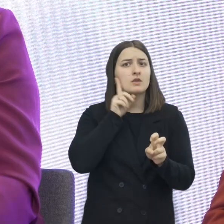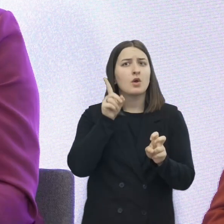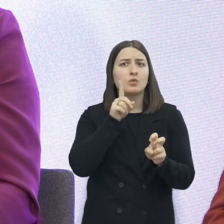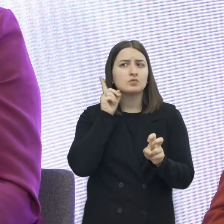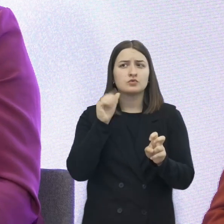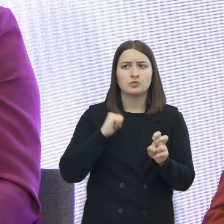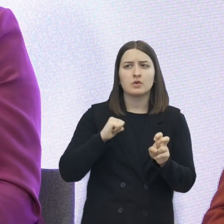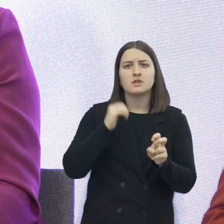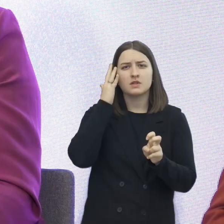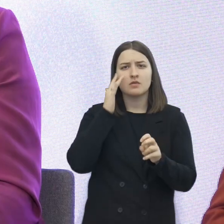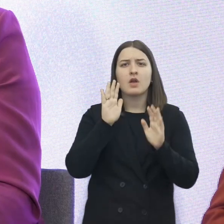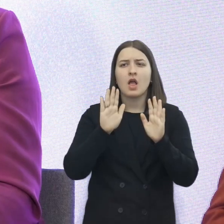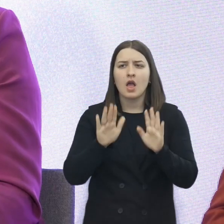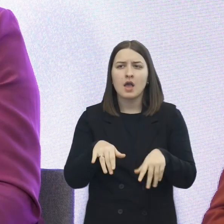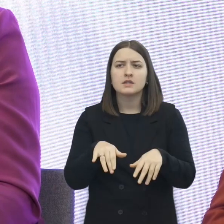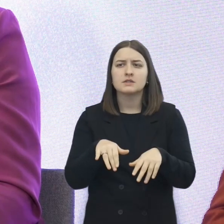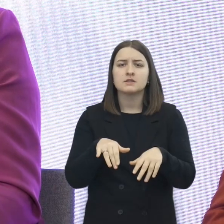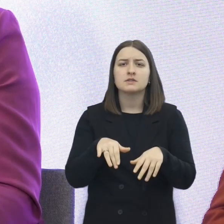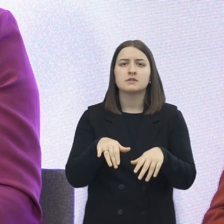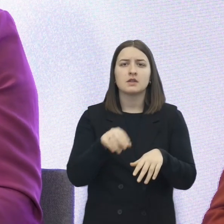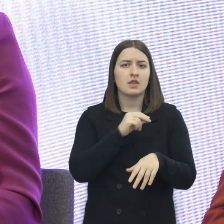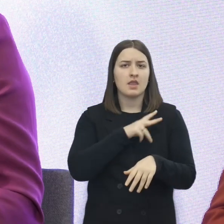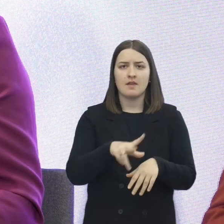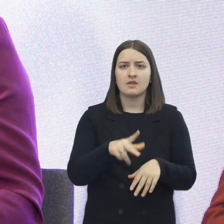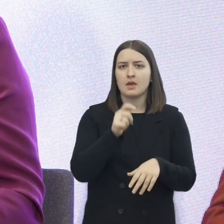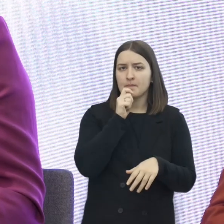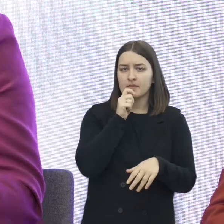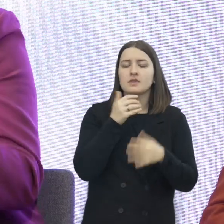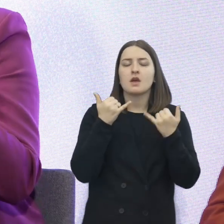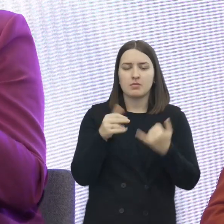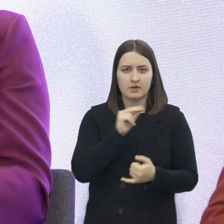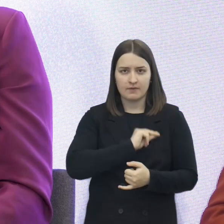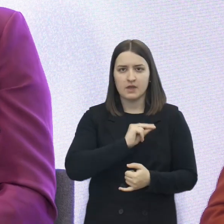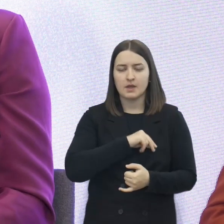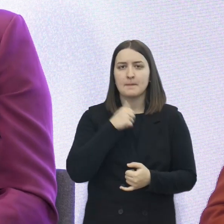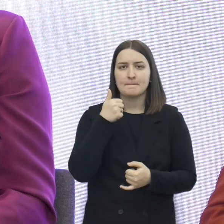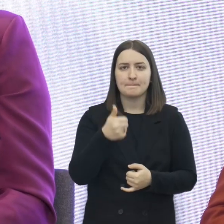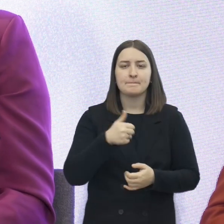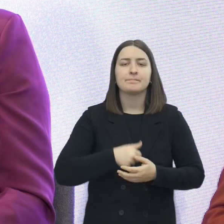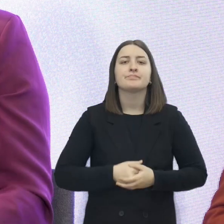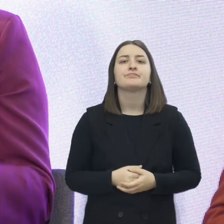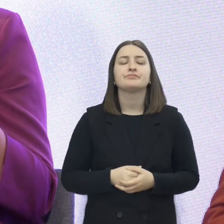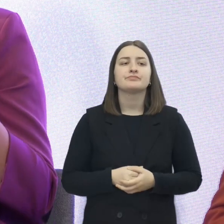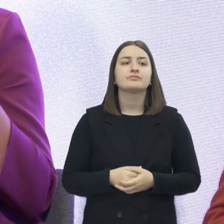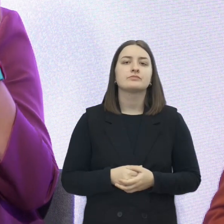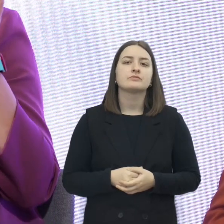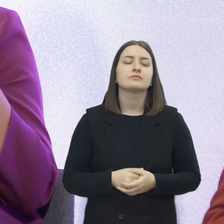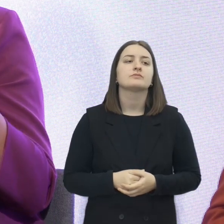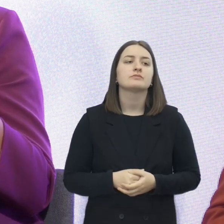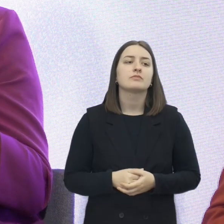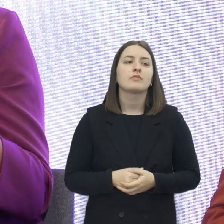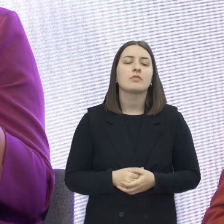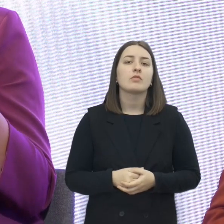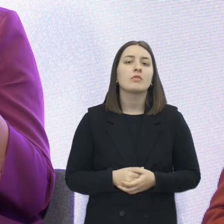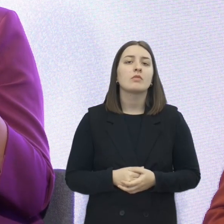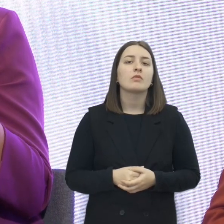kaip juokelius. Ir vėl neveikia mikrofonas. Dabar veikia mikrofonas, labai gerai. Tai vaikinai,